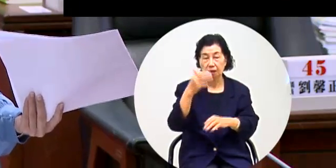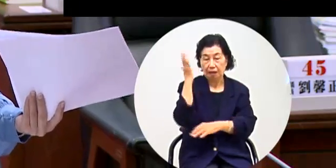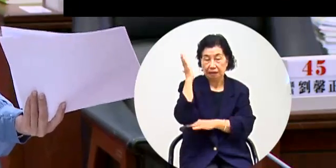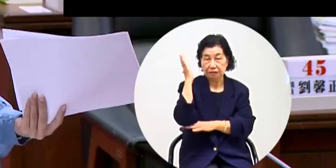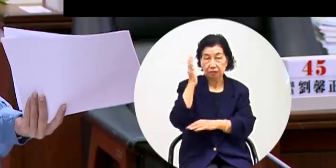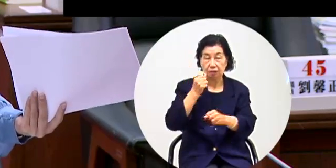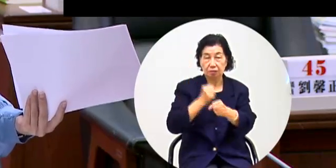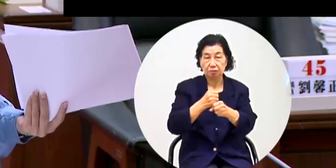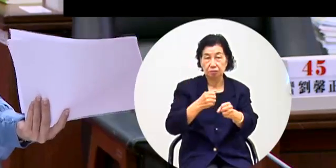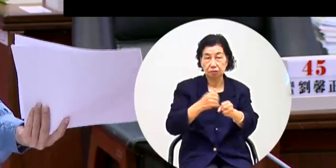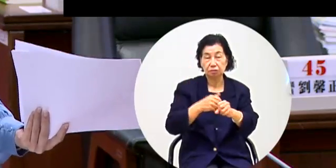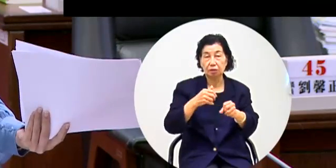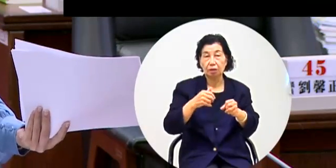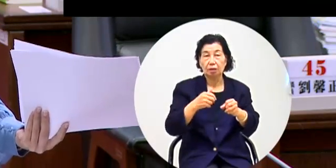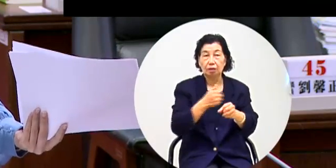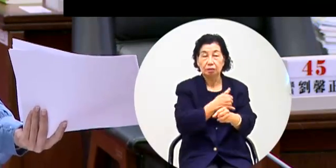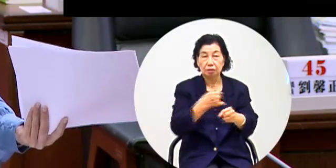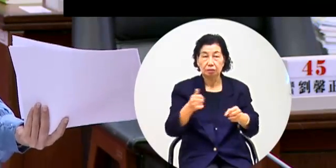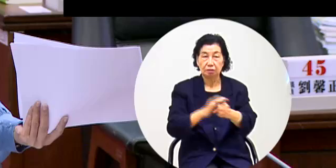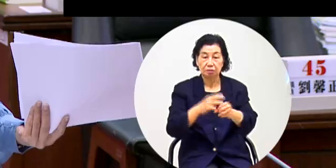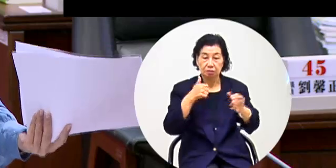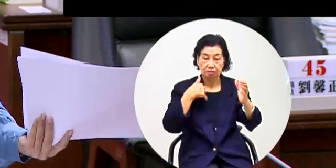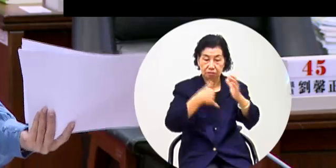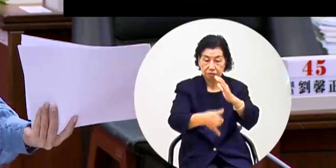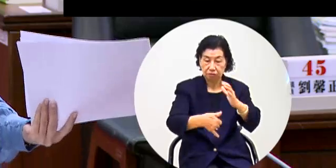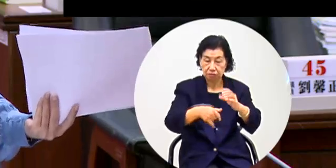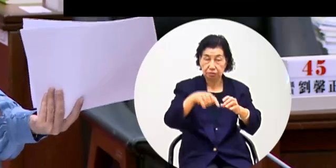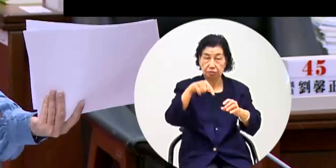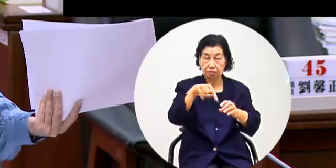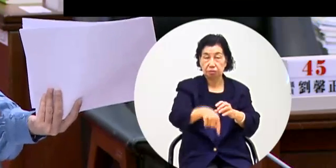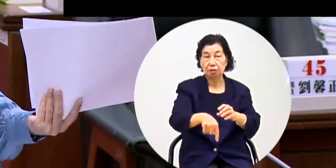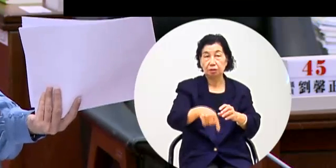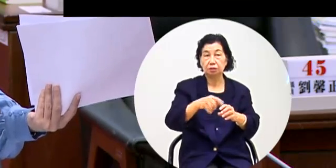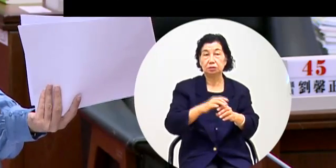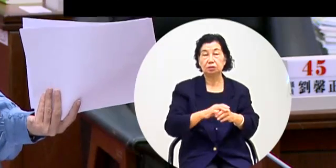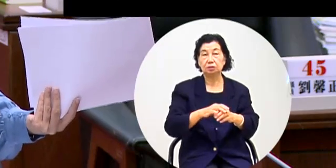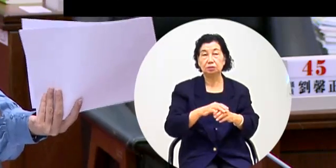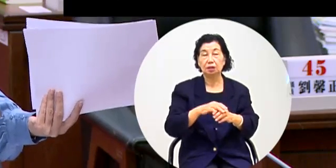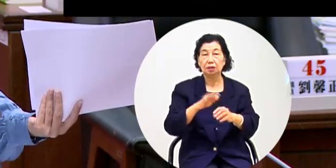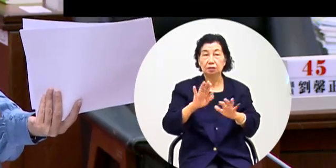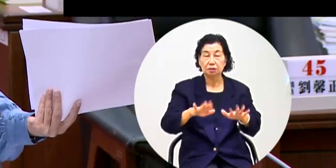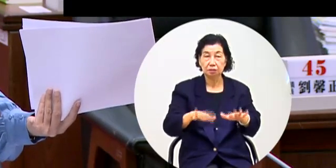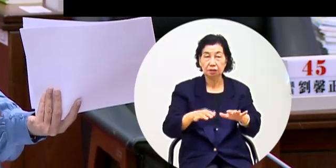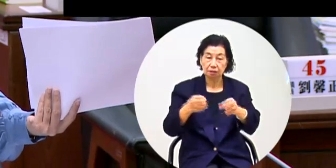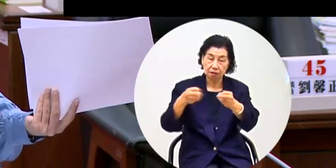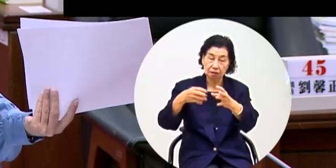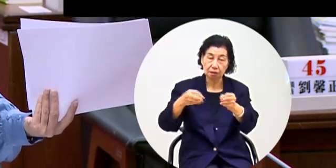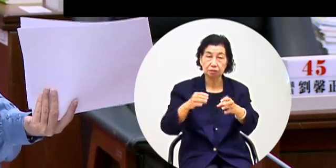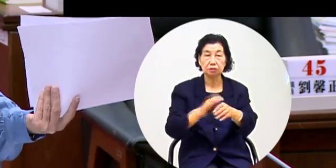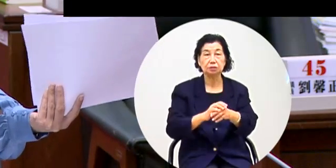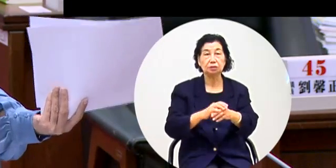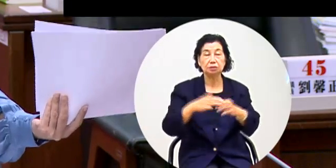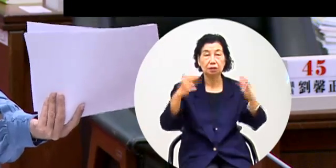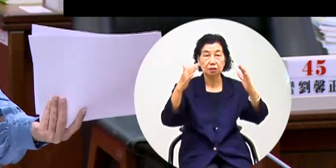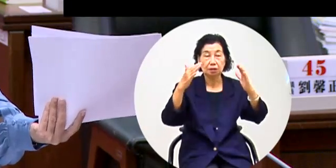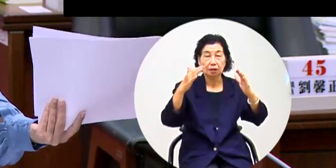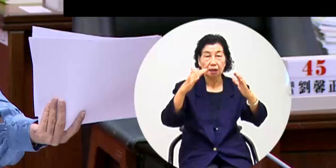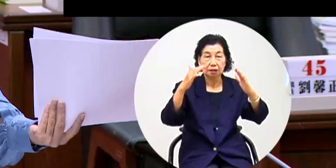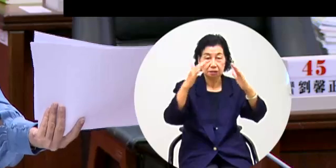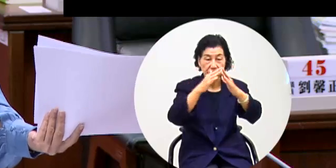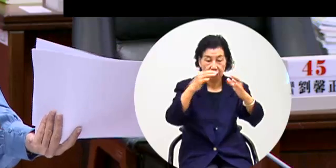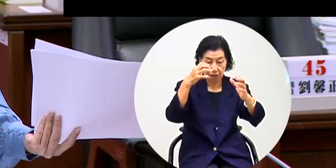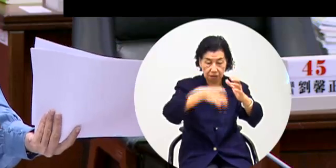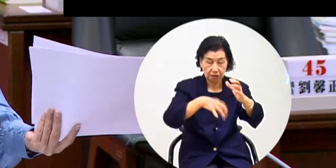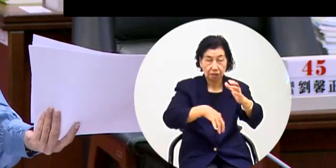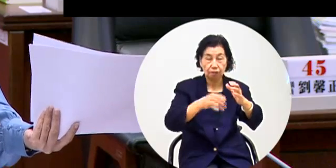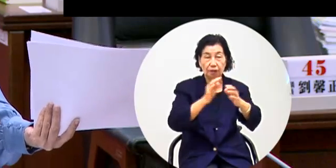部装潢爱港博，这是固定的嘛，这个东西是固定的。但是请爱注意这个代志的，讲内底装潢起码